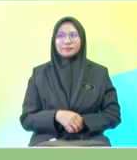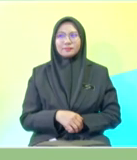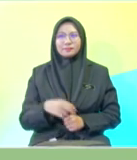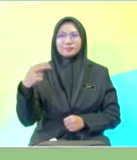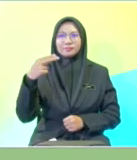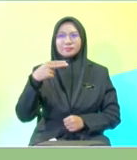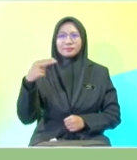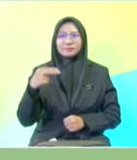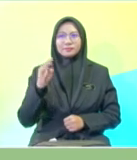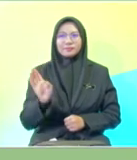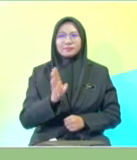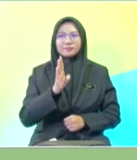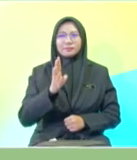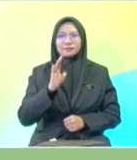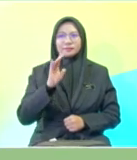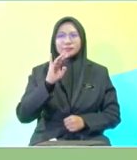herbani